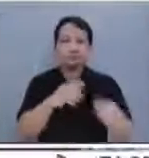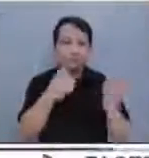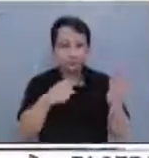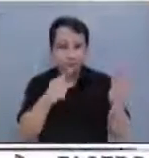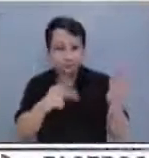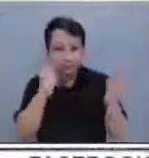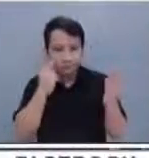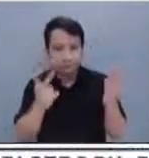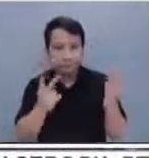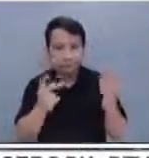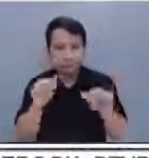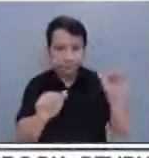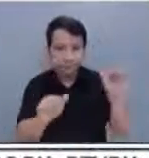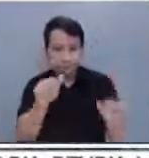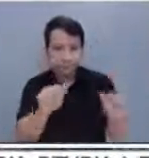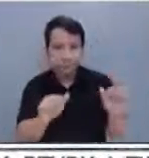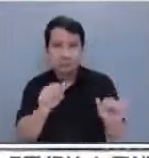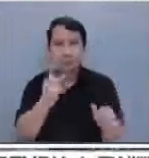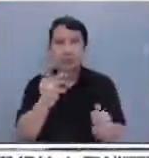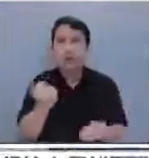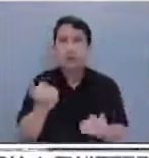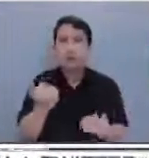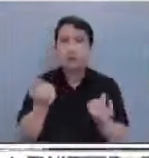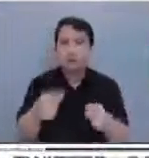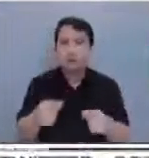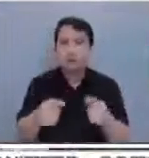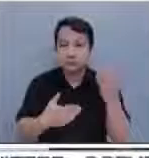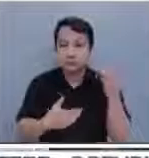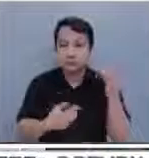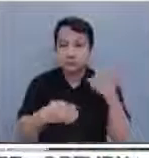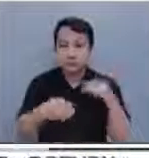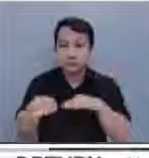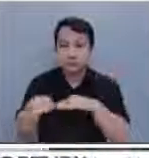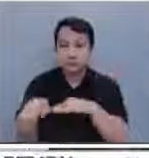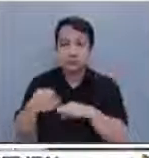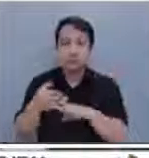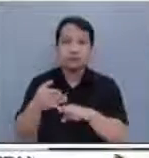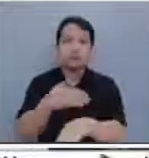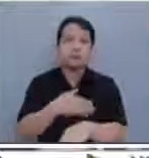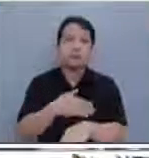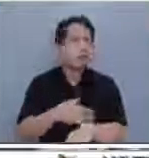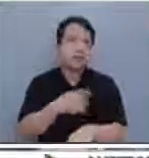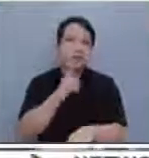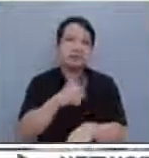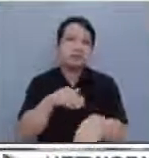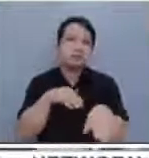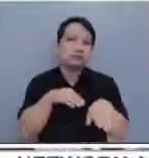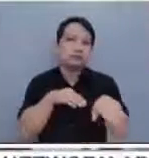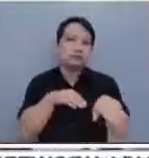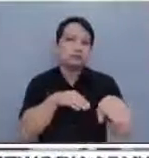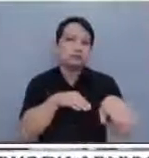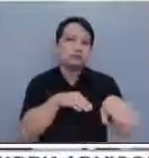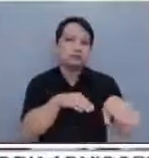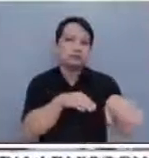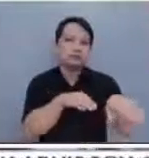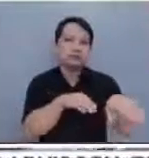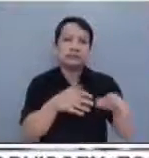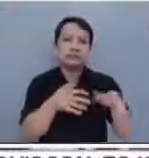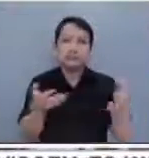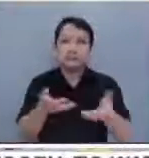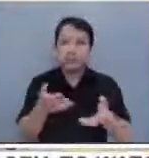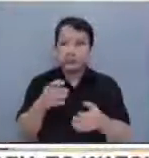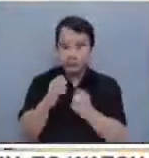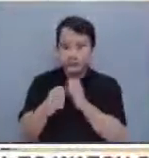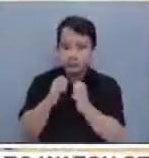at i-assess ang daloy ng trapiko. Pero bago pa siya dumating, mabigat na ang daloy ng trapiko sa EDSA Southbound